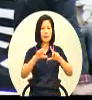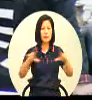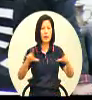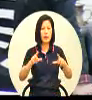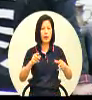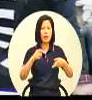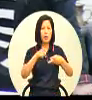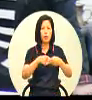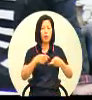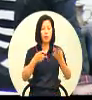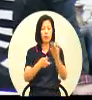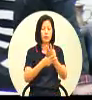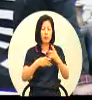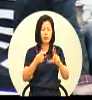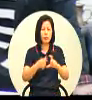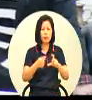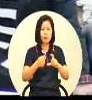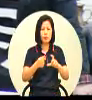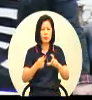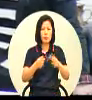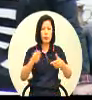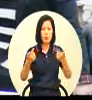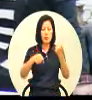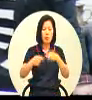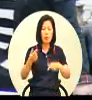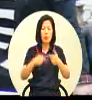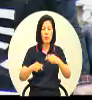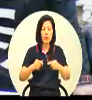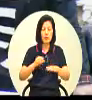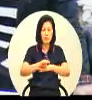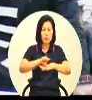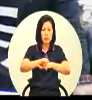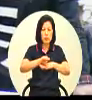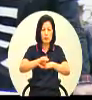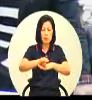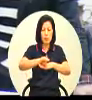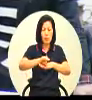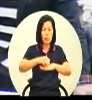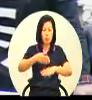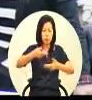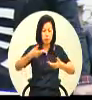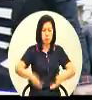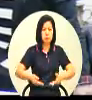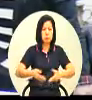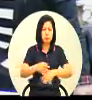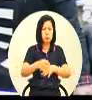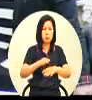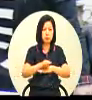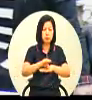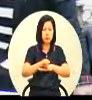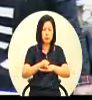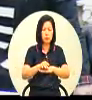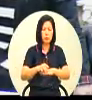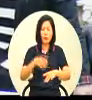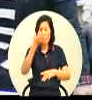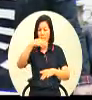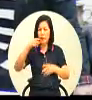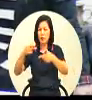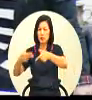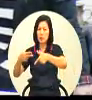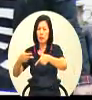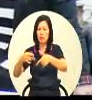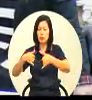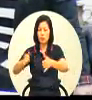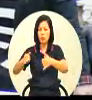很多化学槽车跟挡车必经的路段，因为这个地方刚好跟凤仁路交界。会刊